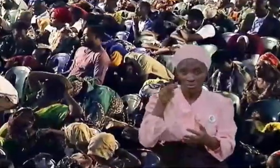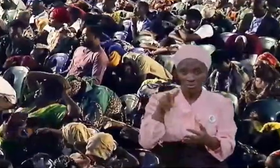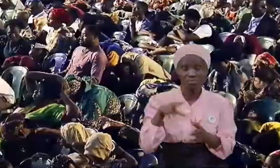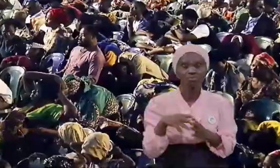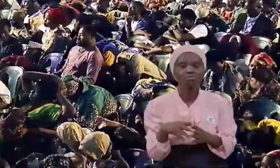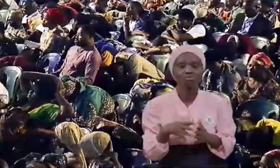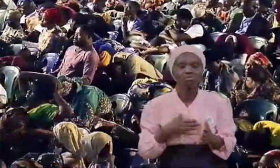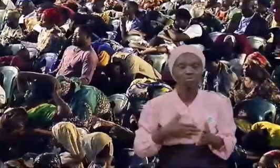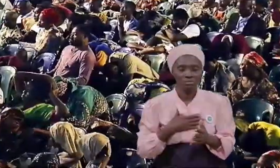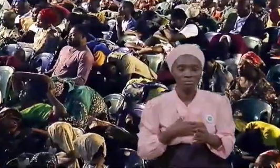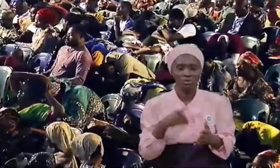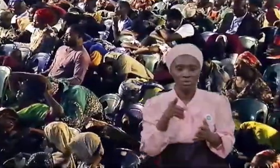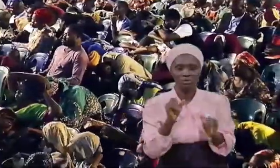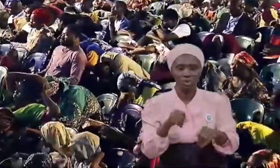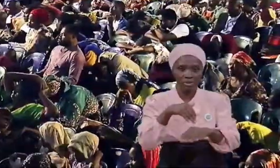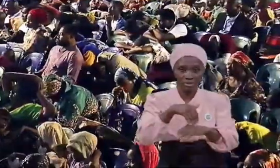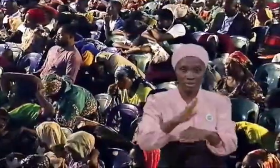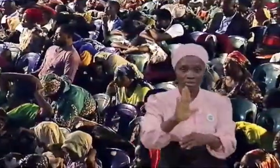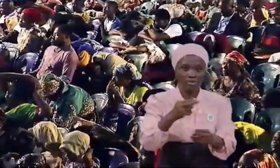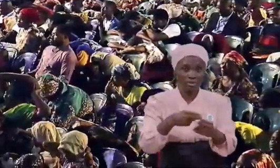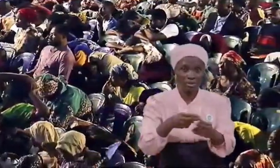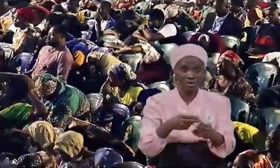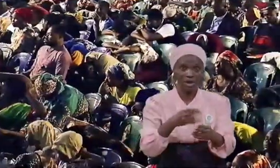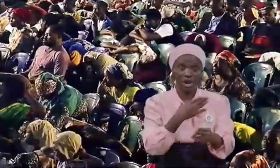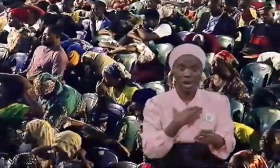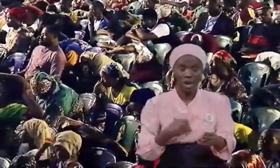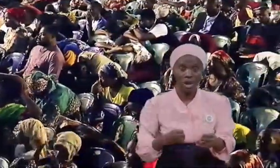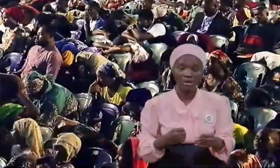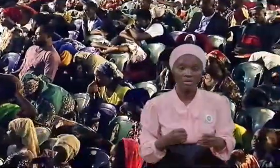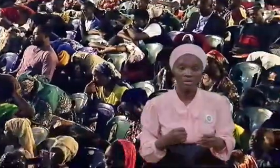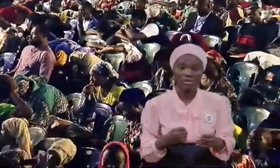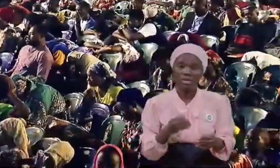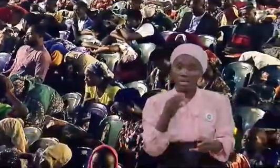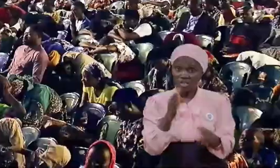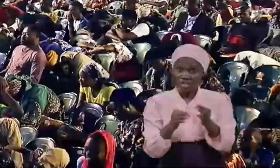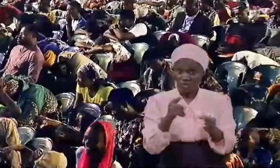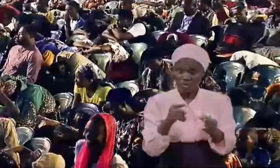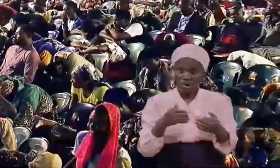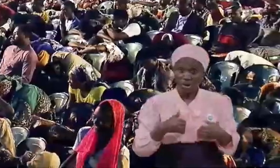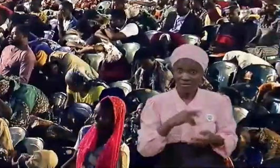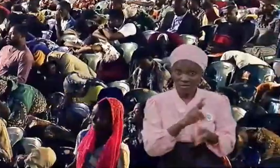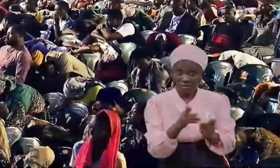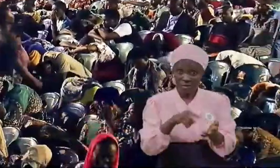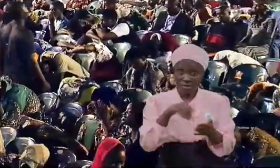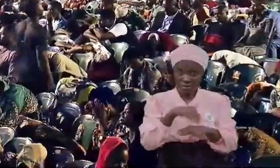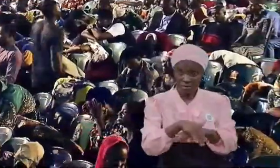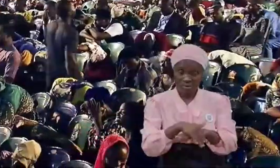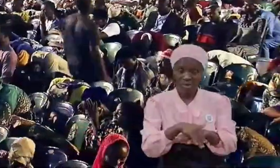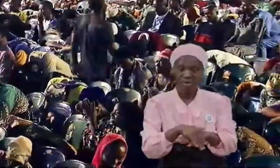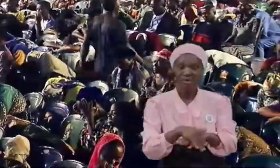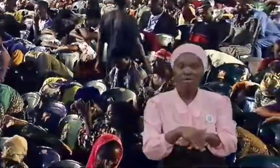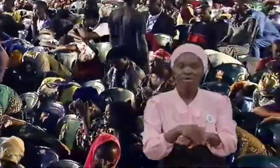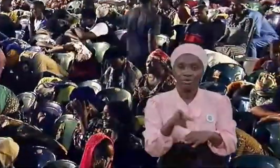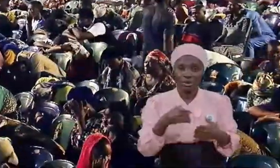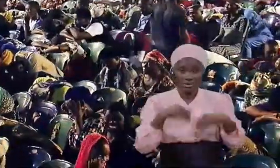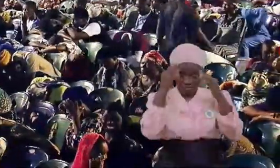envoyer vos informations, nom, prénom, vos informations complètes. Sur les numéros qui s'affichent à l'écran, si c'est à